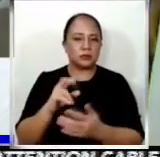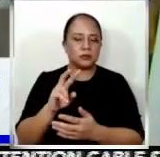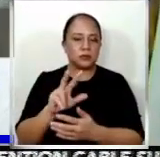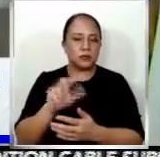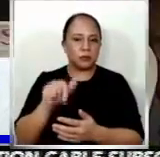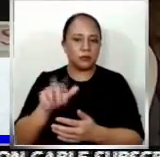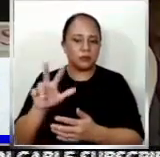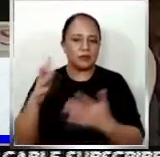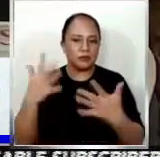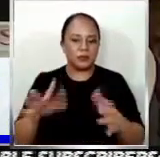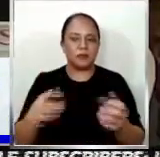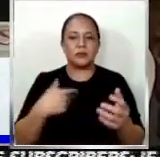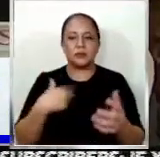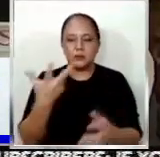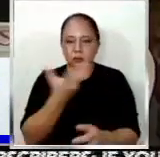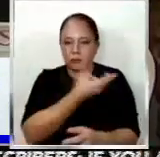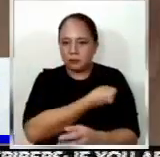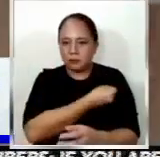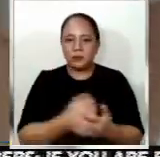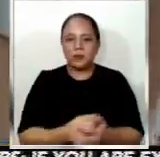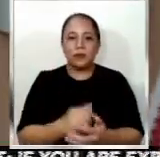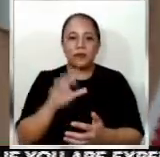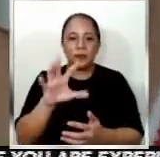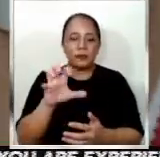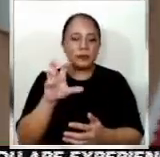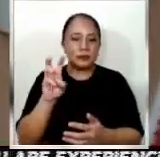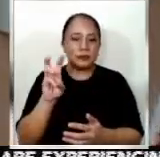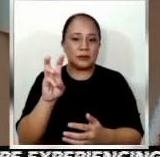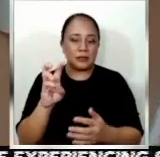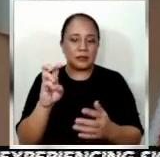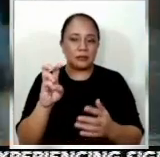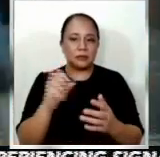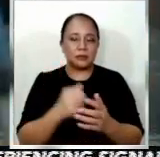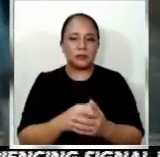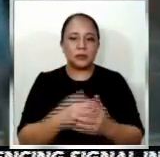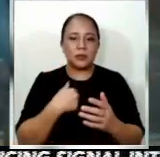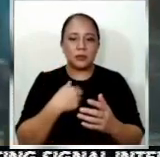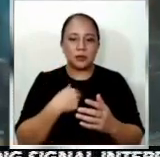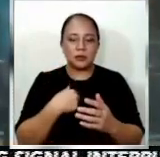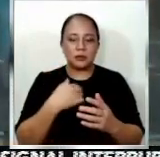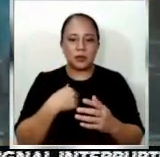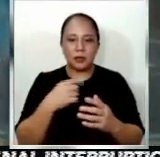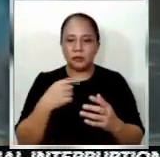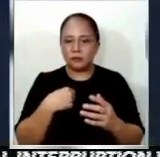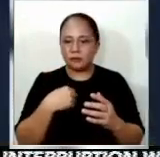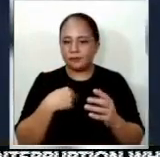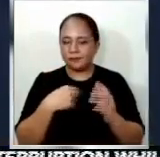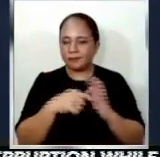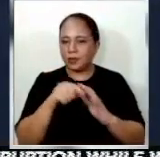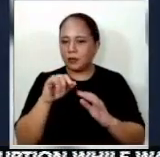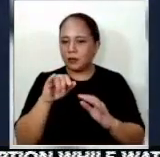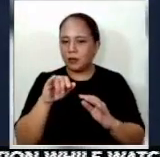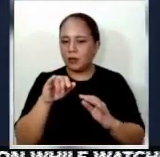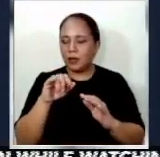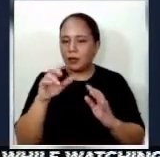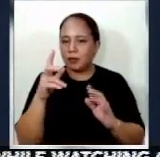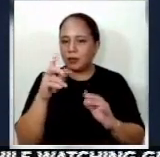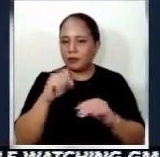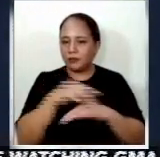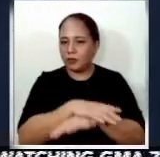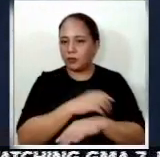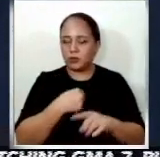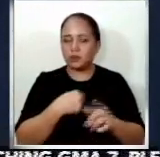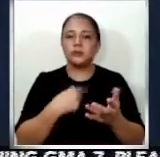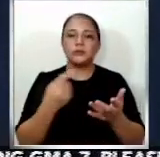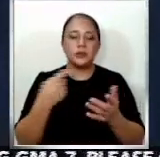vaccinated individuals, 516 ang naitalang kaso ng breakthrough infections ng Food and Drug Administration, 14 ang namatay.